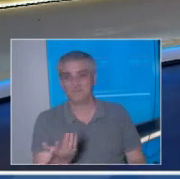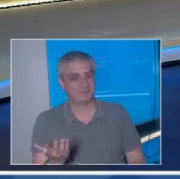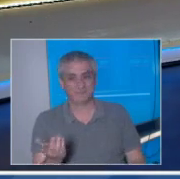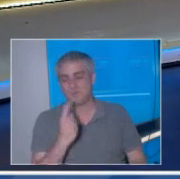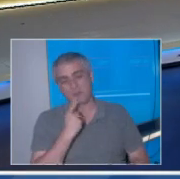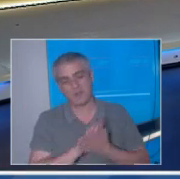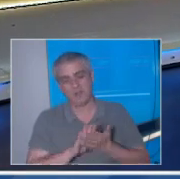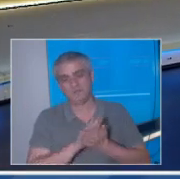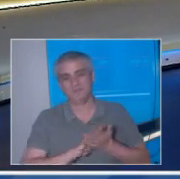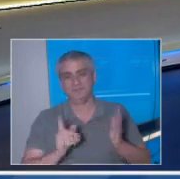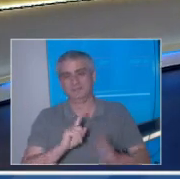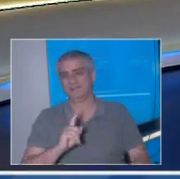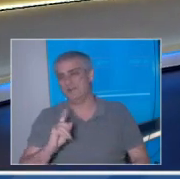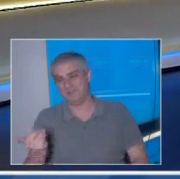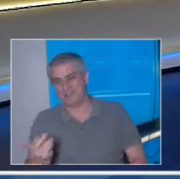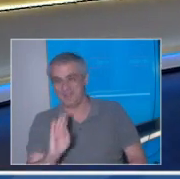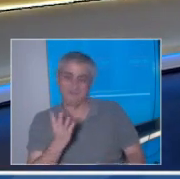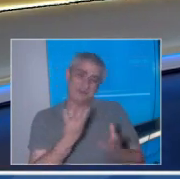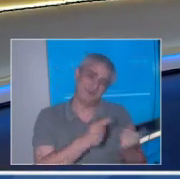לא אומרים. לא מיניהו, לא אומרים.